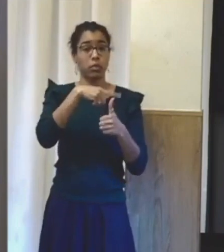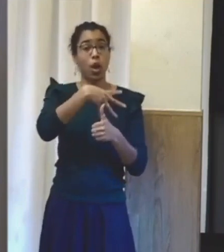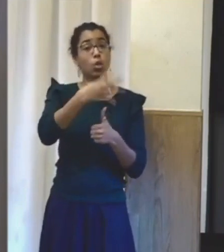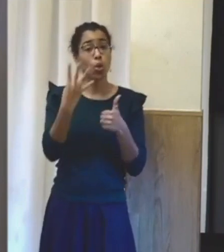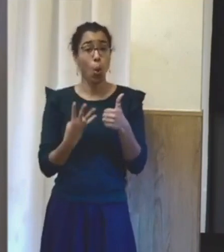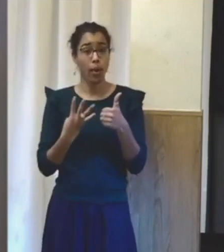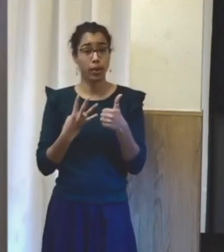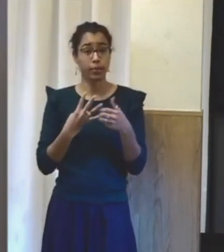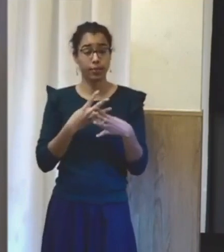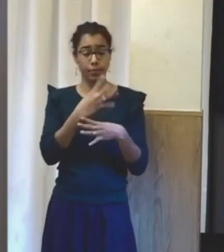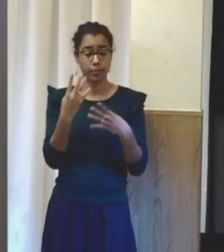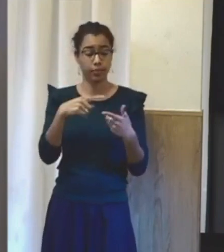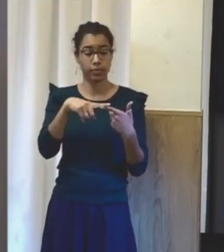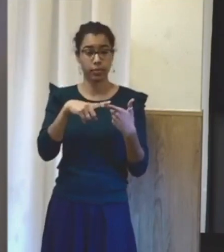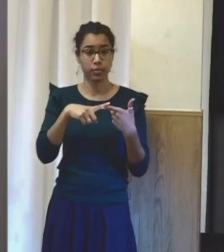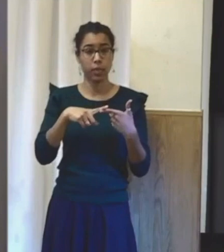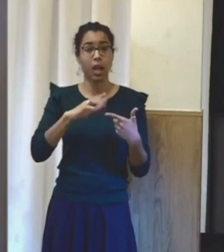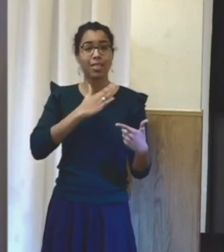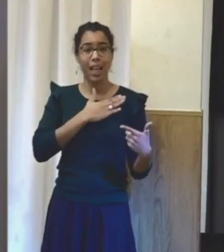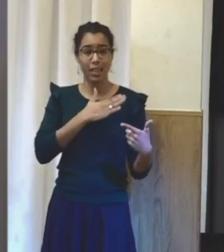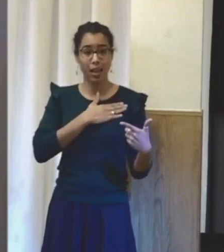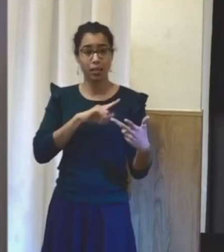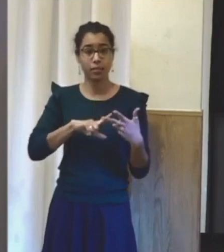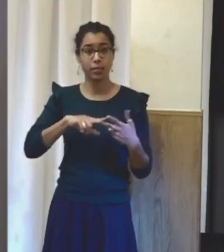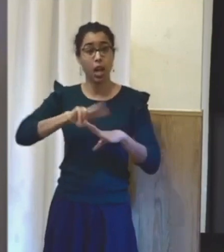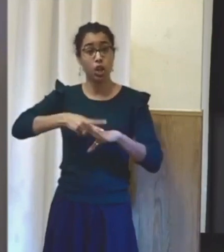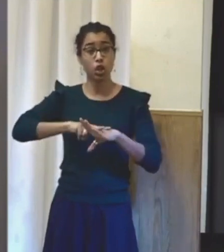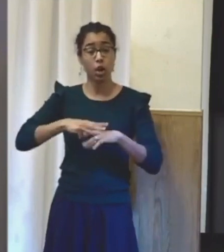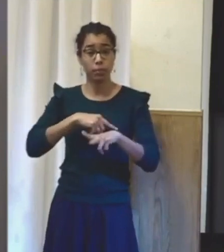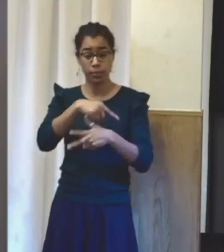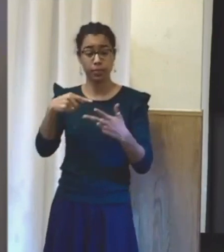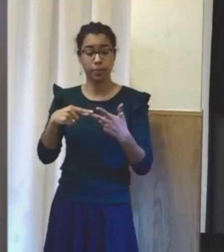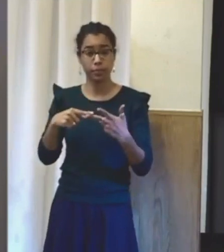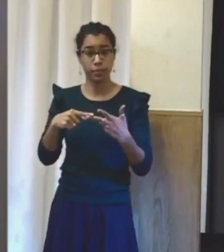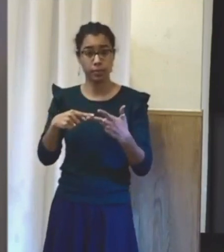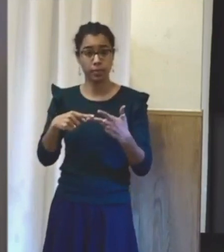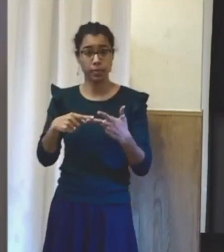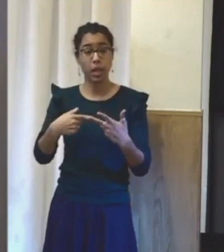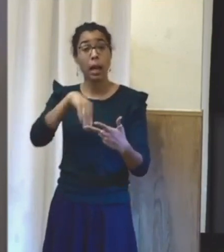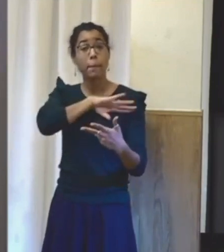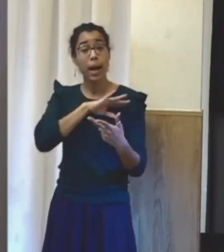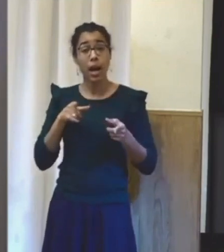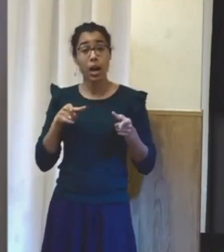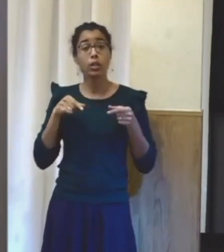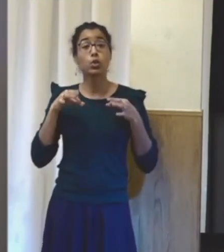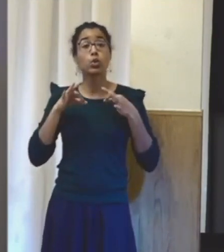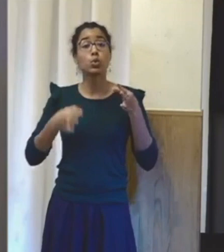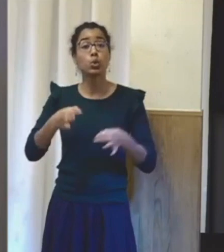d'Israël, hein, Noé, Daniel, Job, ils sauveraient leur âme par leur